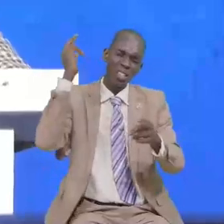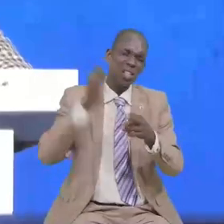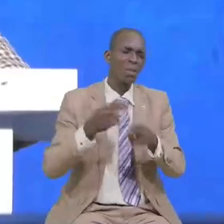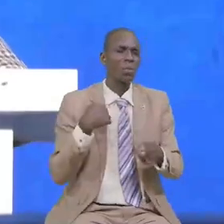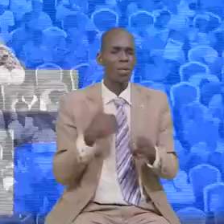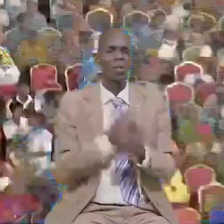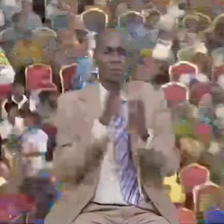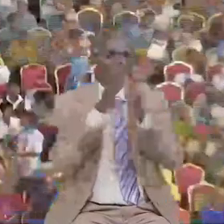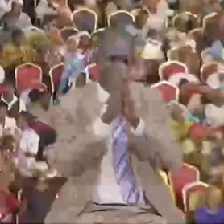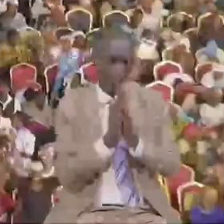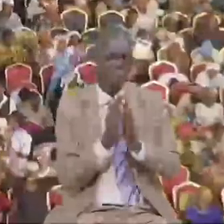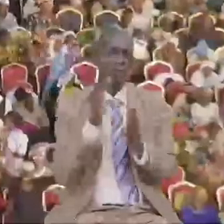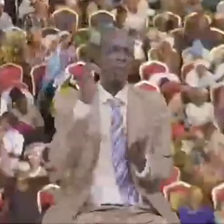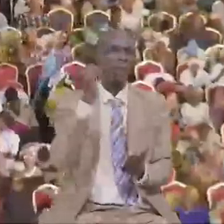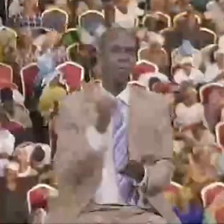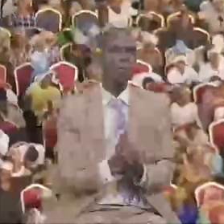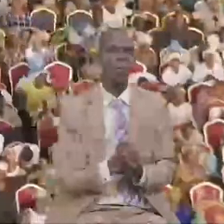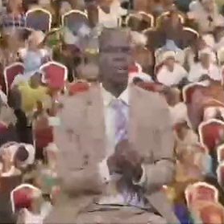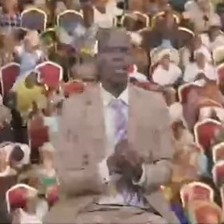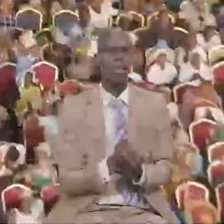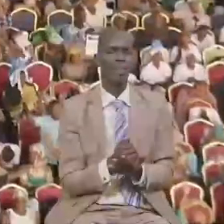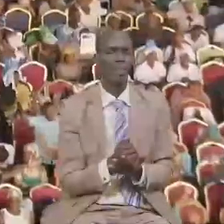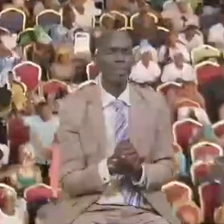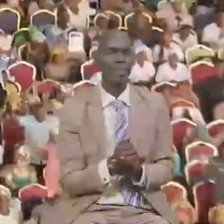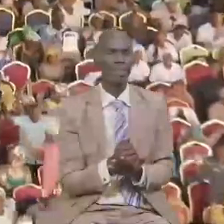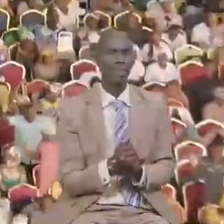Au nom de Jésus, nous prions